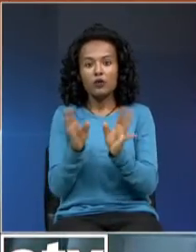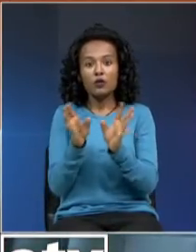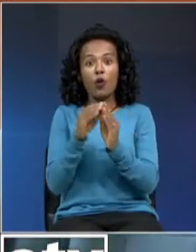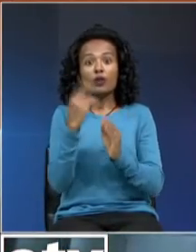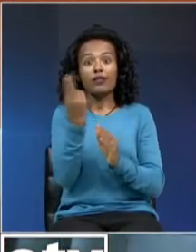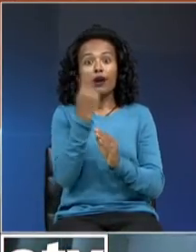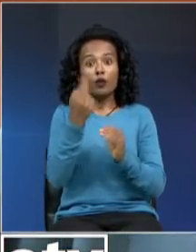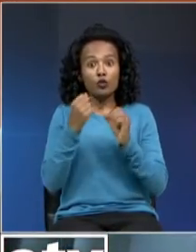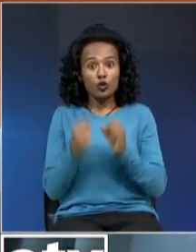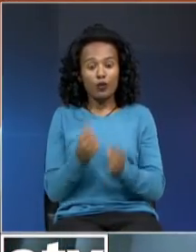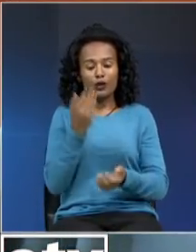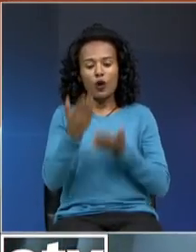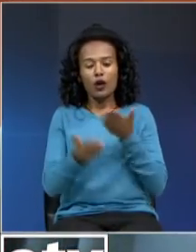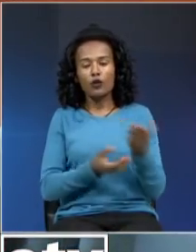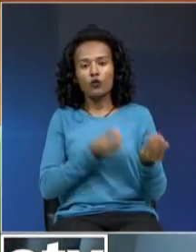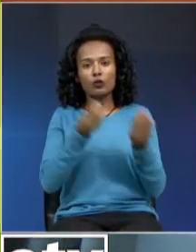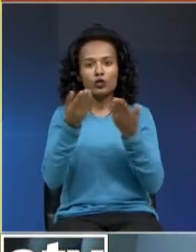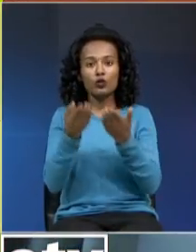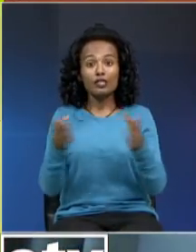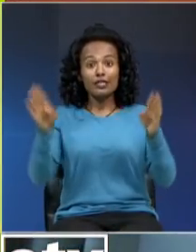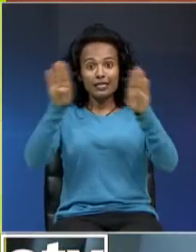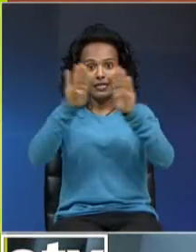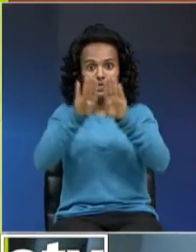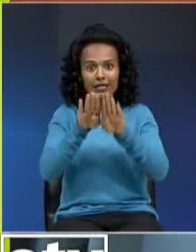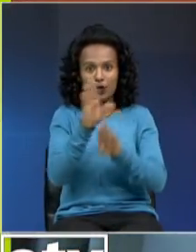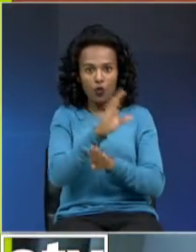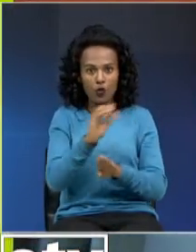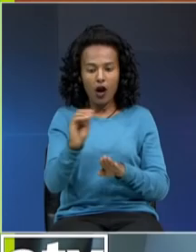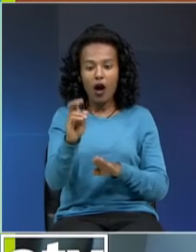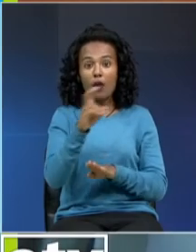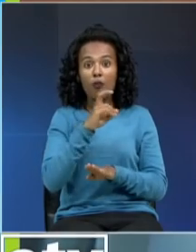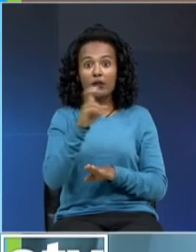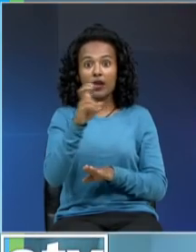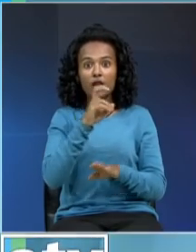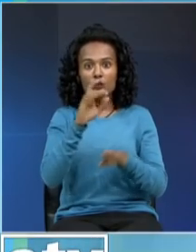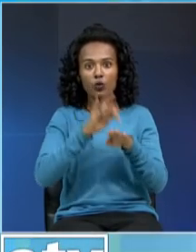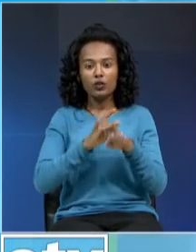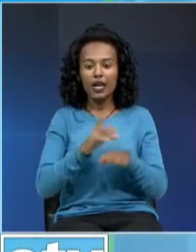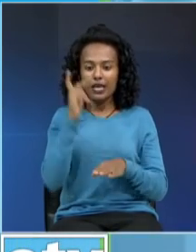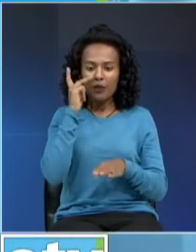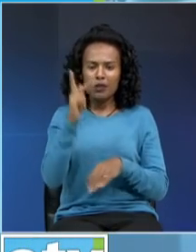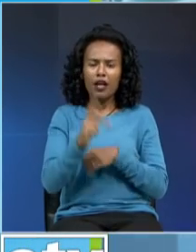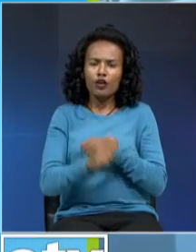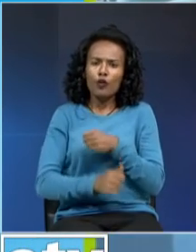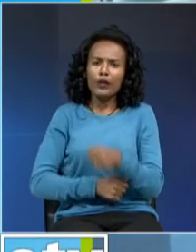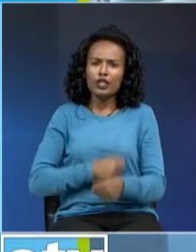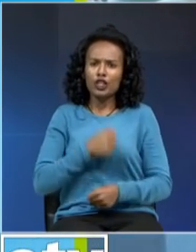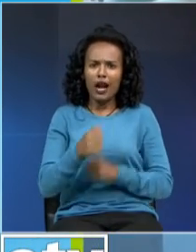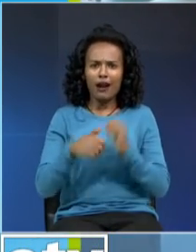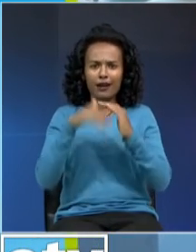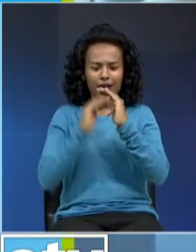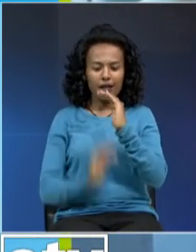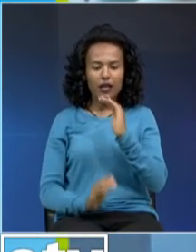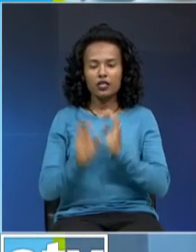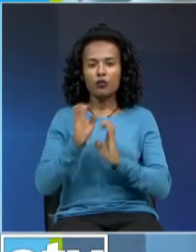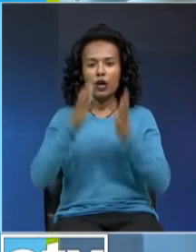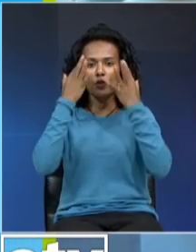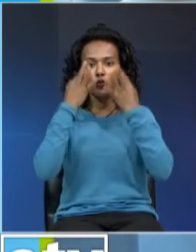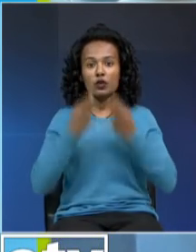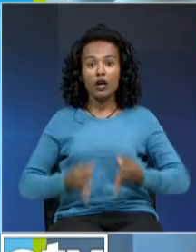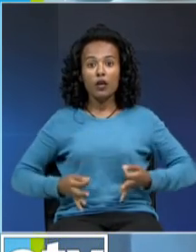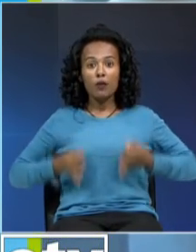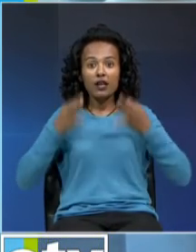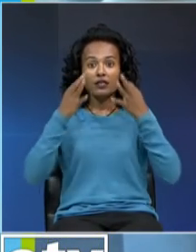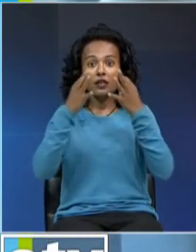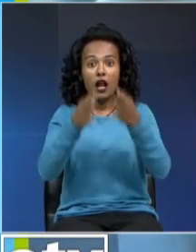የሚጠቀሙባቸው አገልግሎት መስጫዎች እንዲዘጉና በትራንስፖርት ላይ የሚስተዋለው መጨናነቅ እንዲቀንስ የሚያደርግ ውሳኔ